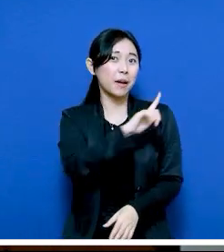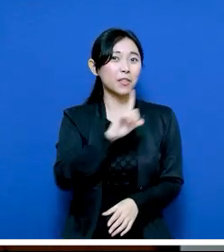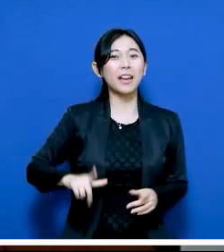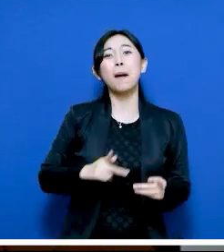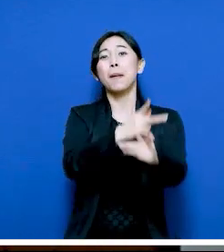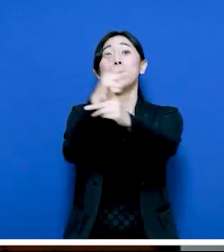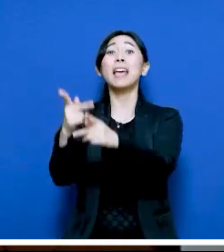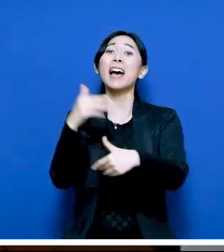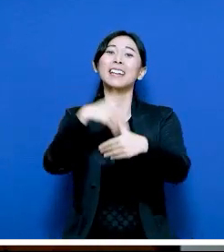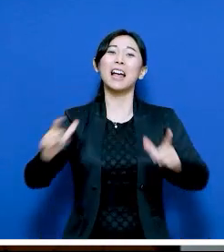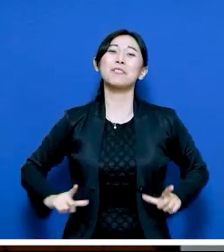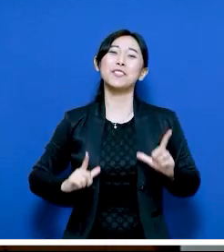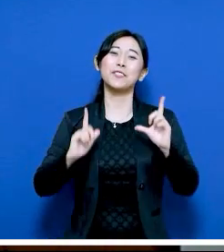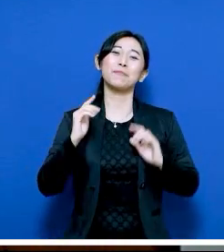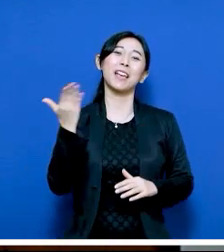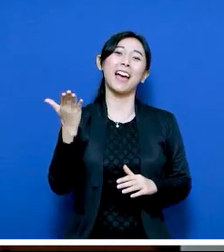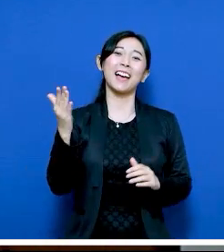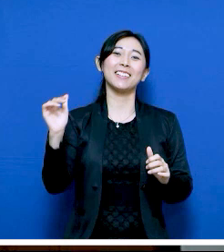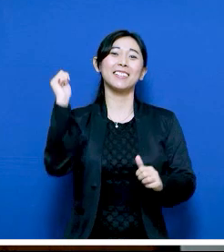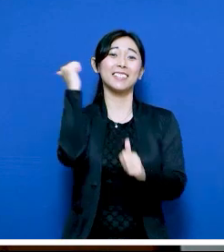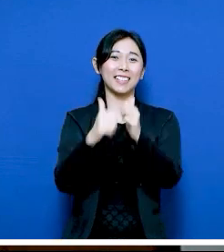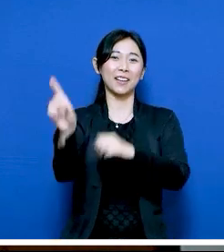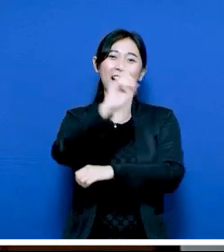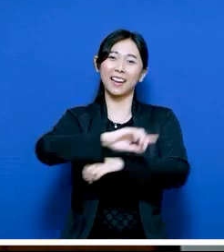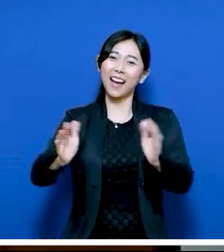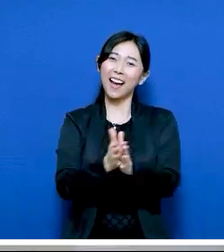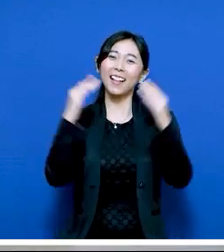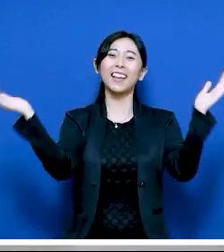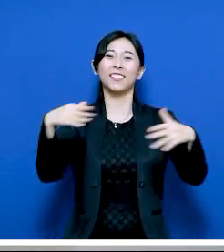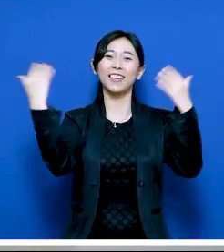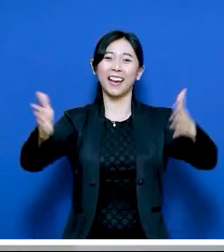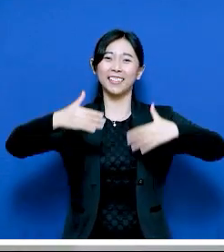dalam hidupnya sehari-hari dengan sukacita. Haleluya.